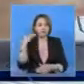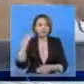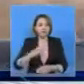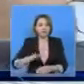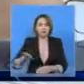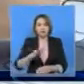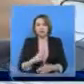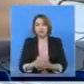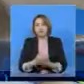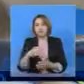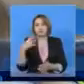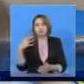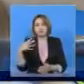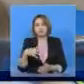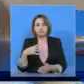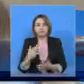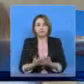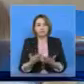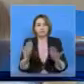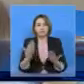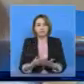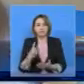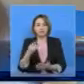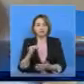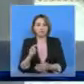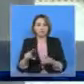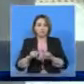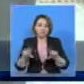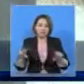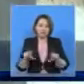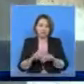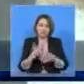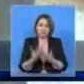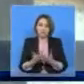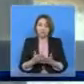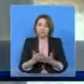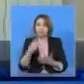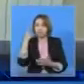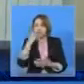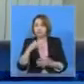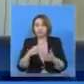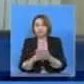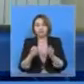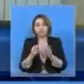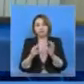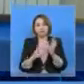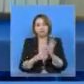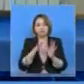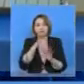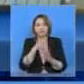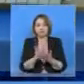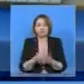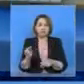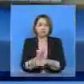Актюбинской области порядка 4000. Как раз таки второй реабилитационный центр предназначен для лиц до 18 лет.